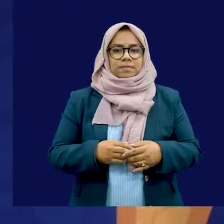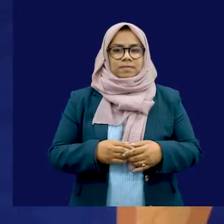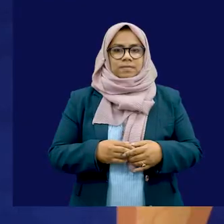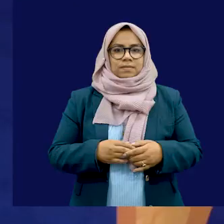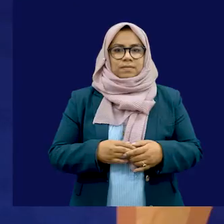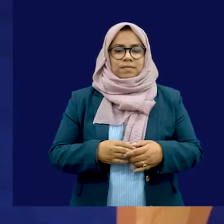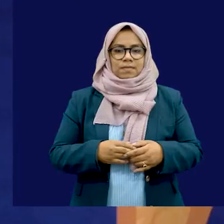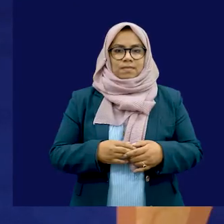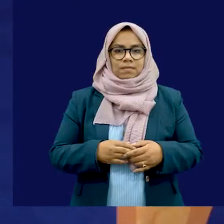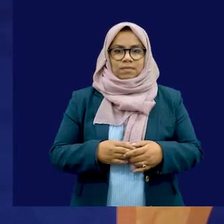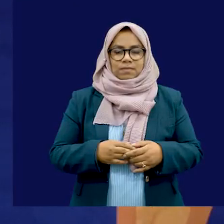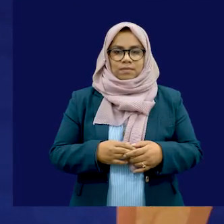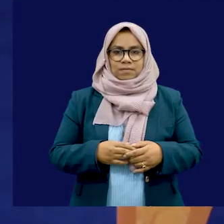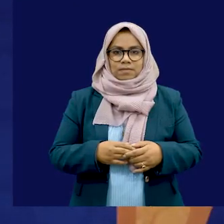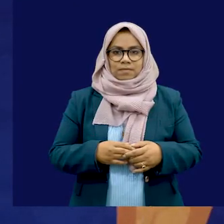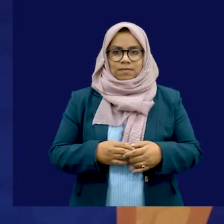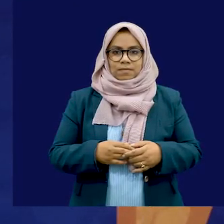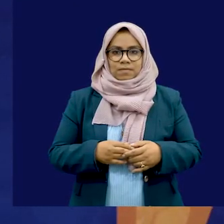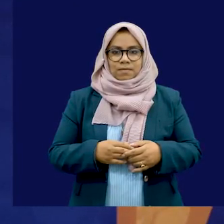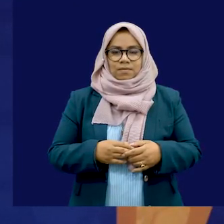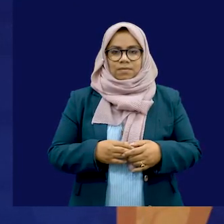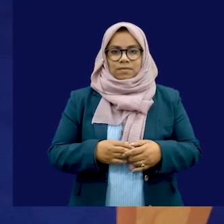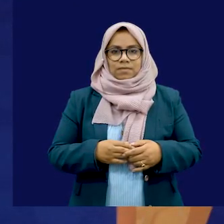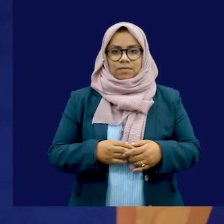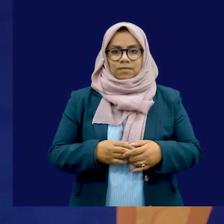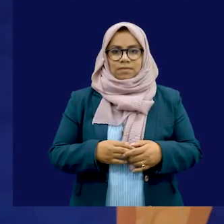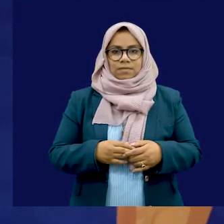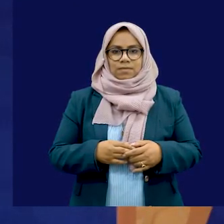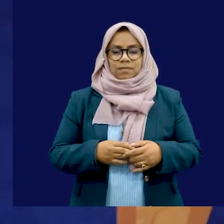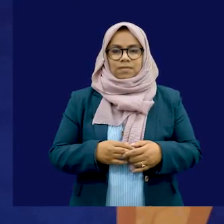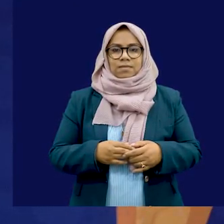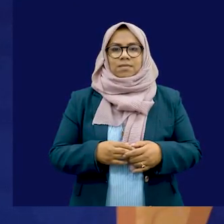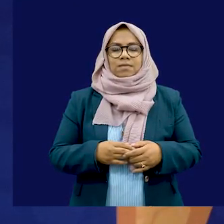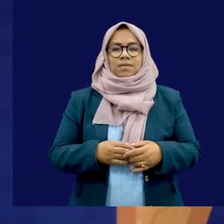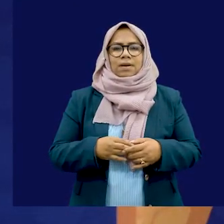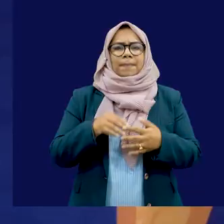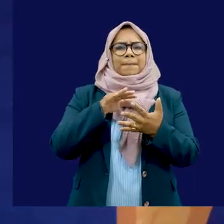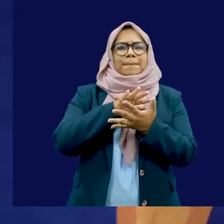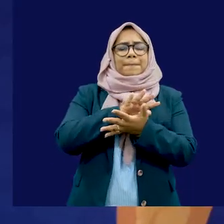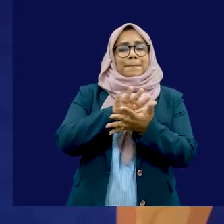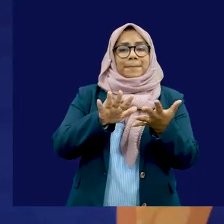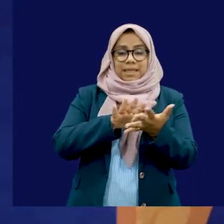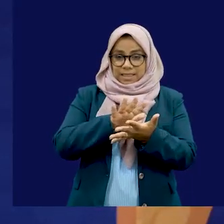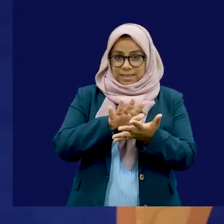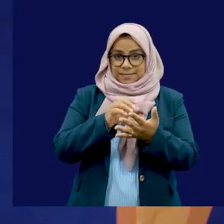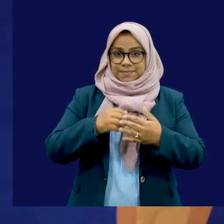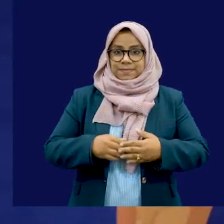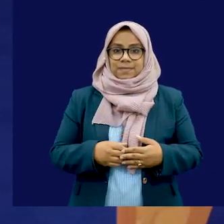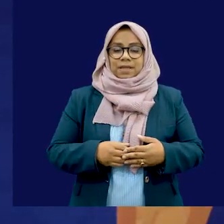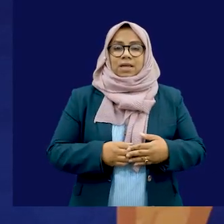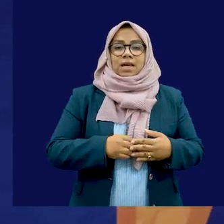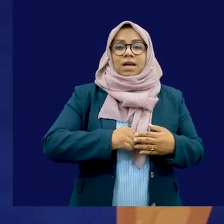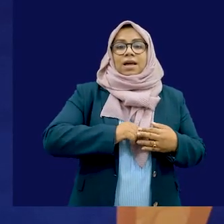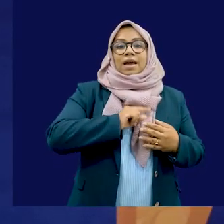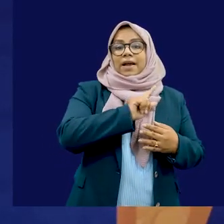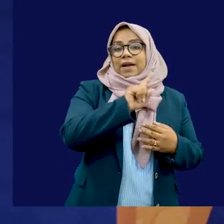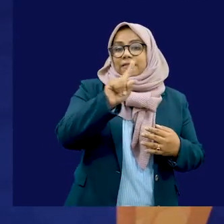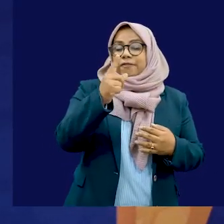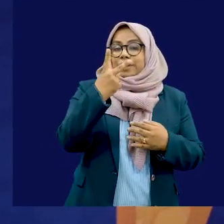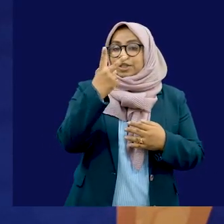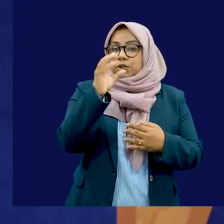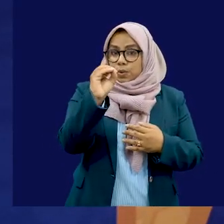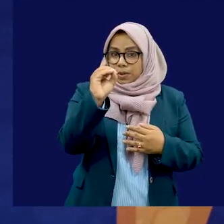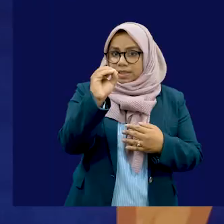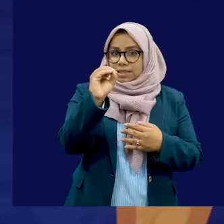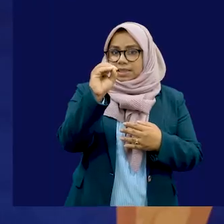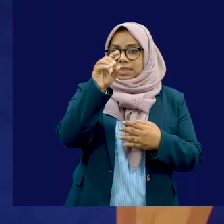نصف دينار ومن 40 دينارا دينارا. From every 20 dinars